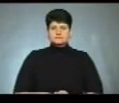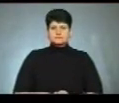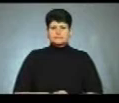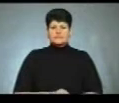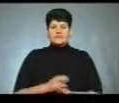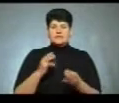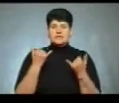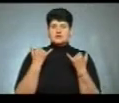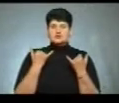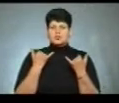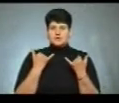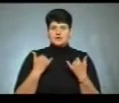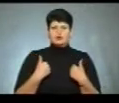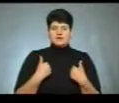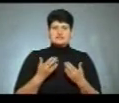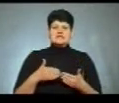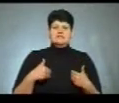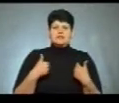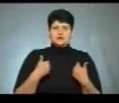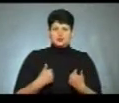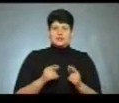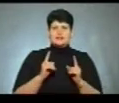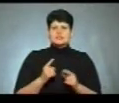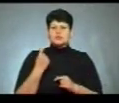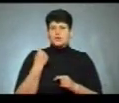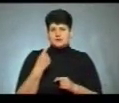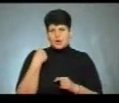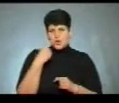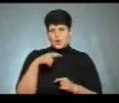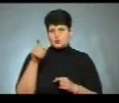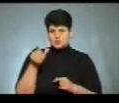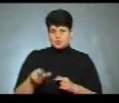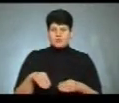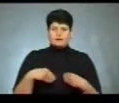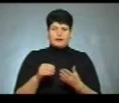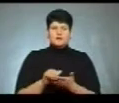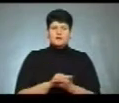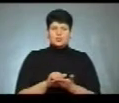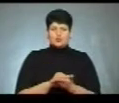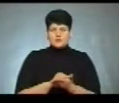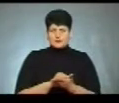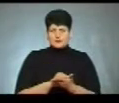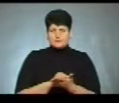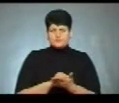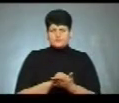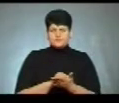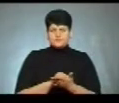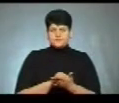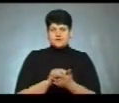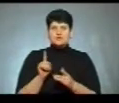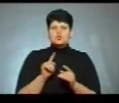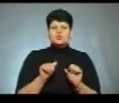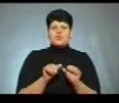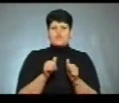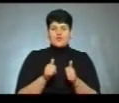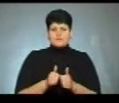На сьогодні до нас звернулася тільки лише одна особа, яка подала документи щодо